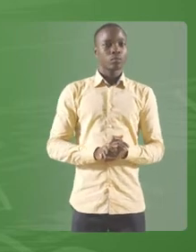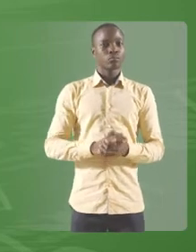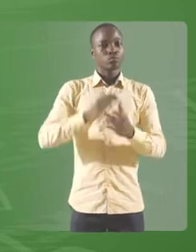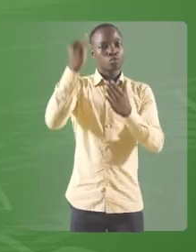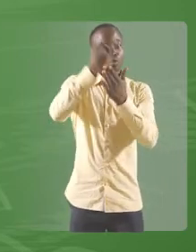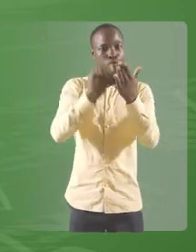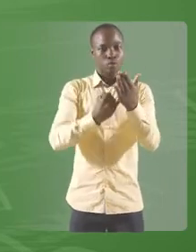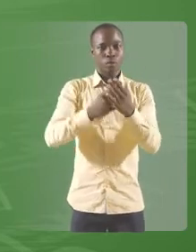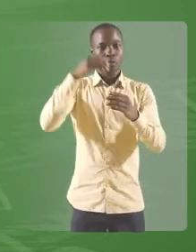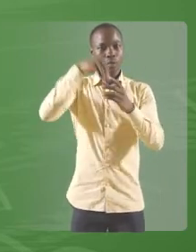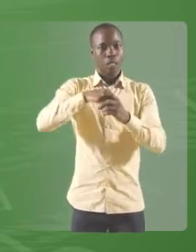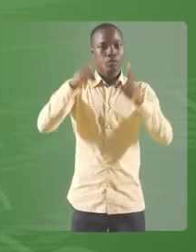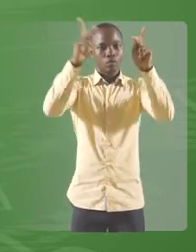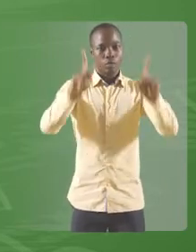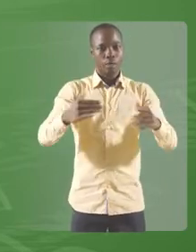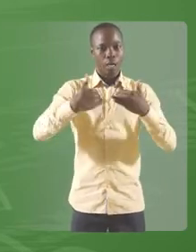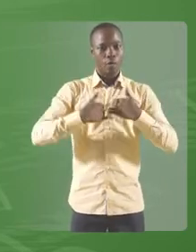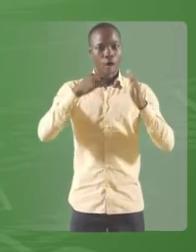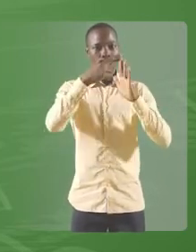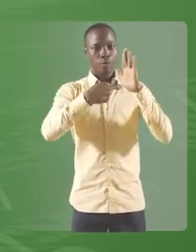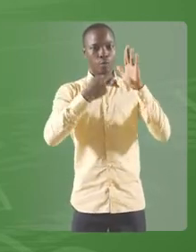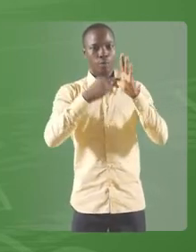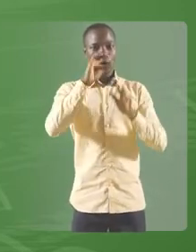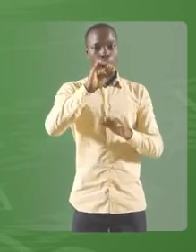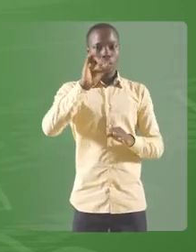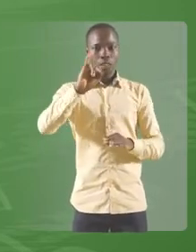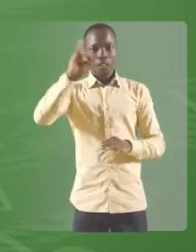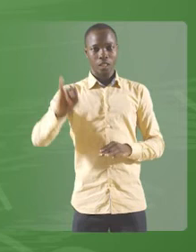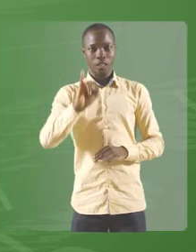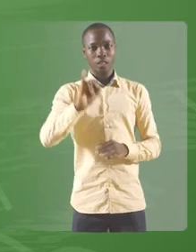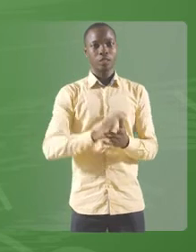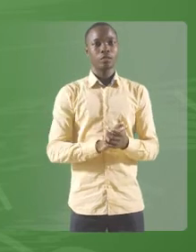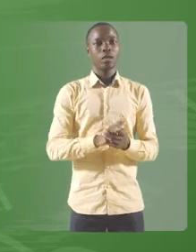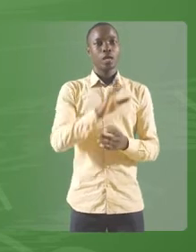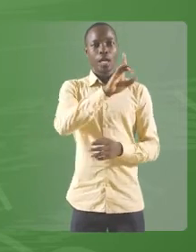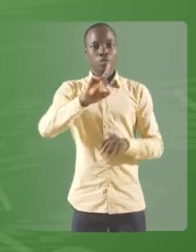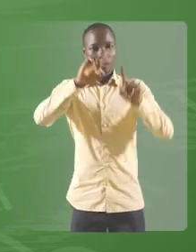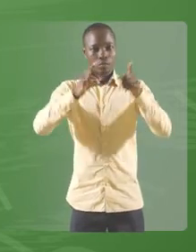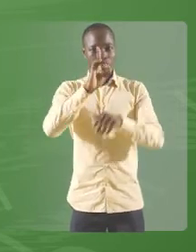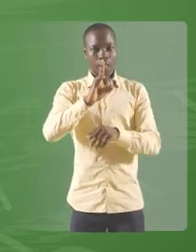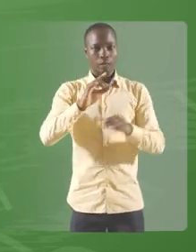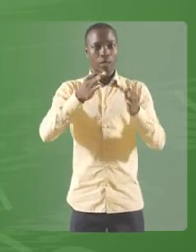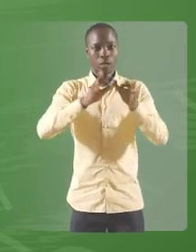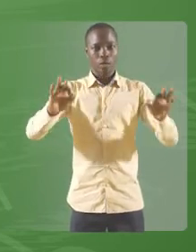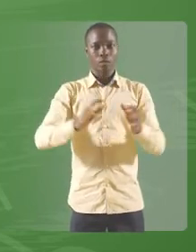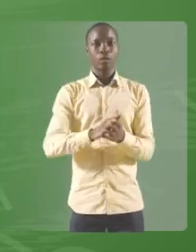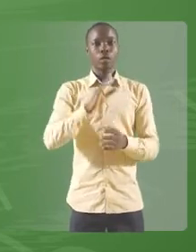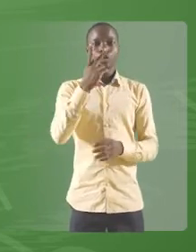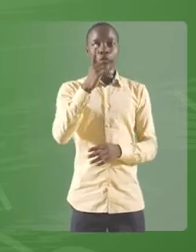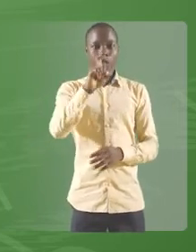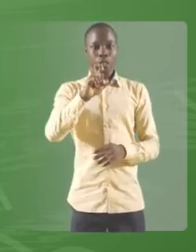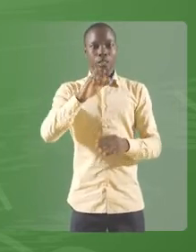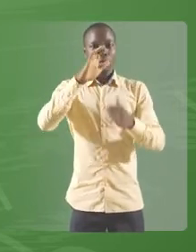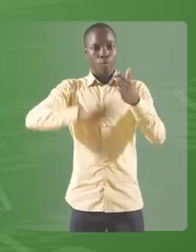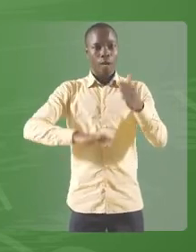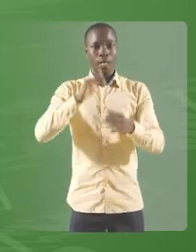Construire dans le plan muni d'un repère OIJ la droite D d'équation 2x